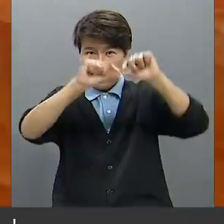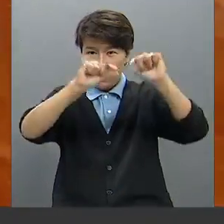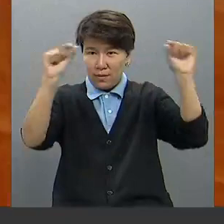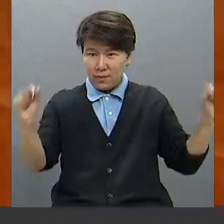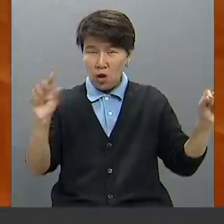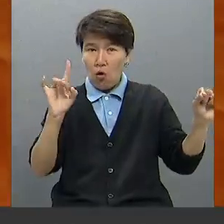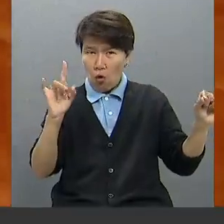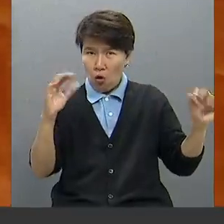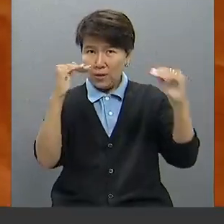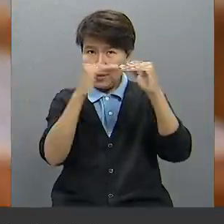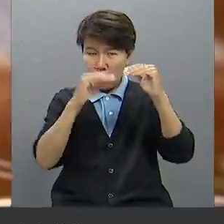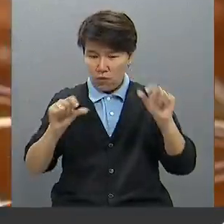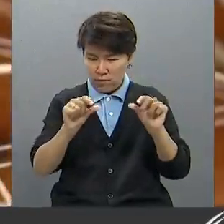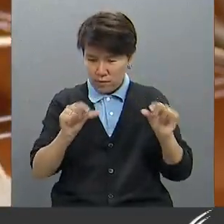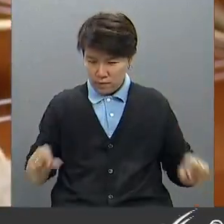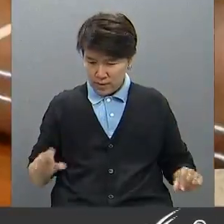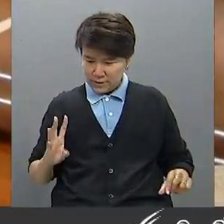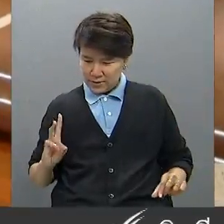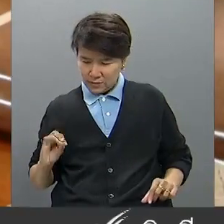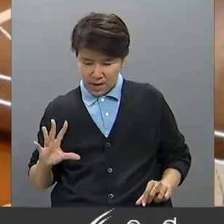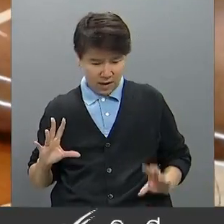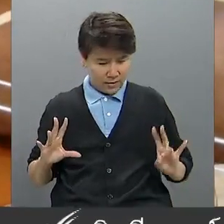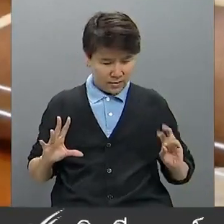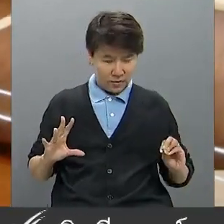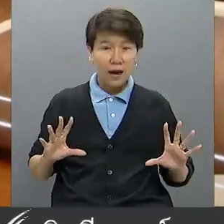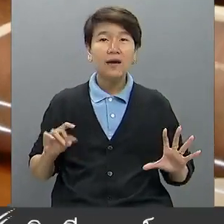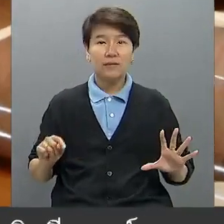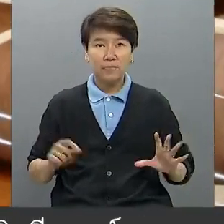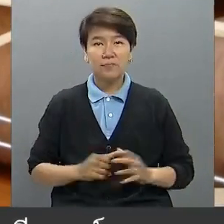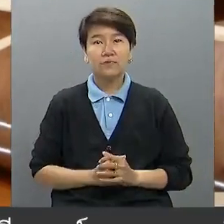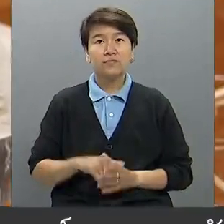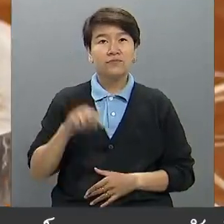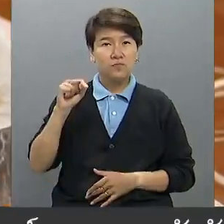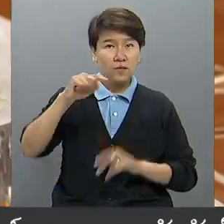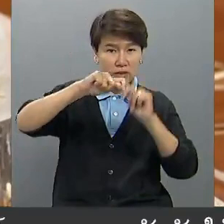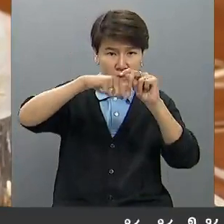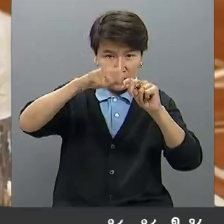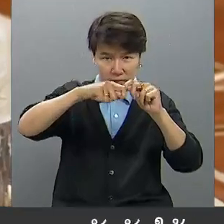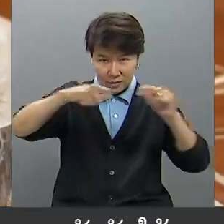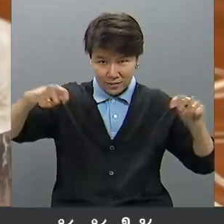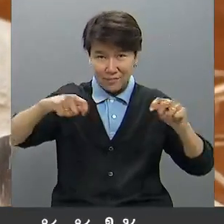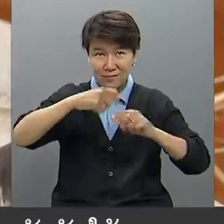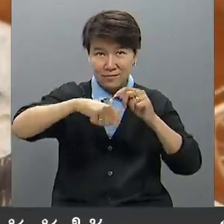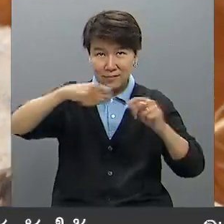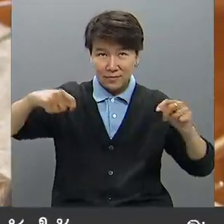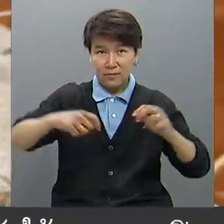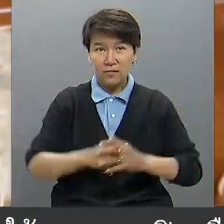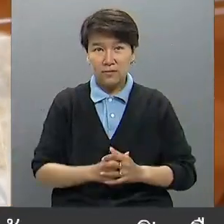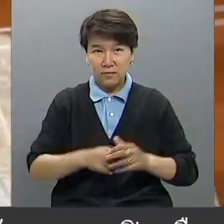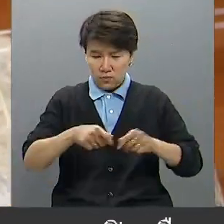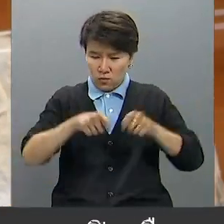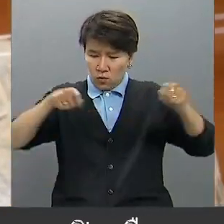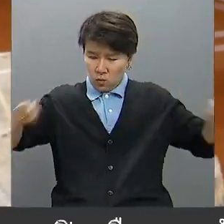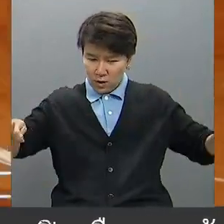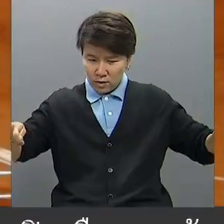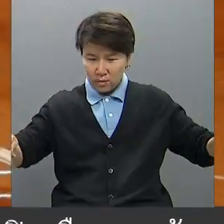75นะครับสัดส่วนนะครับก็จะใช้เชือกวัดอกนะครับน้องๆสามารถมาเรียนรู้แล้วก็ทำได้จริงนะครับแล้ว